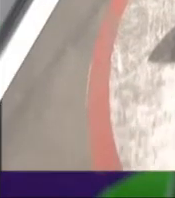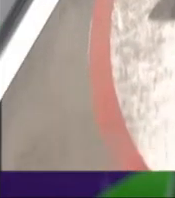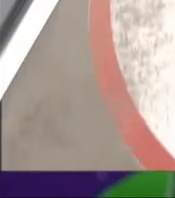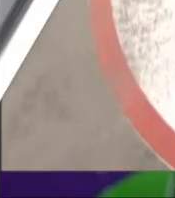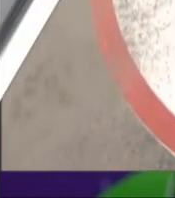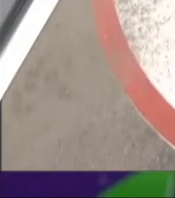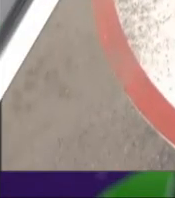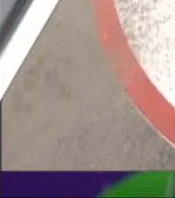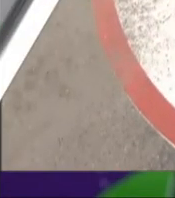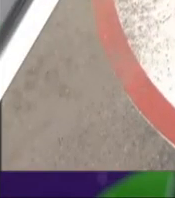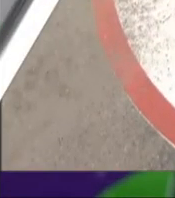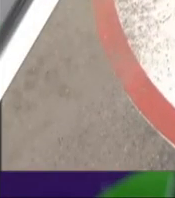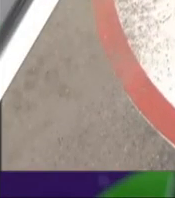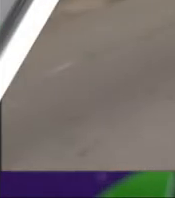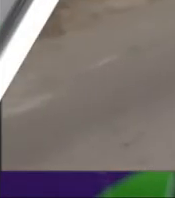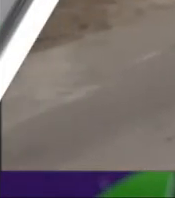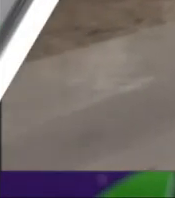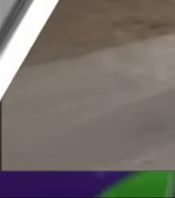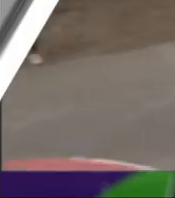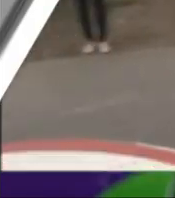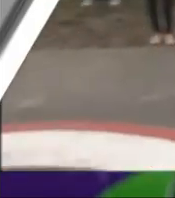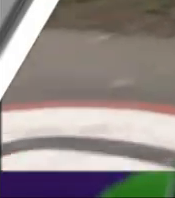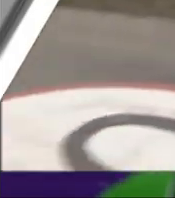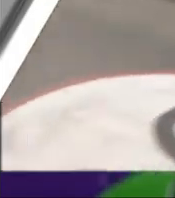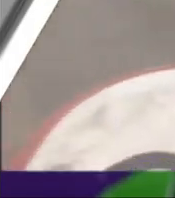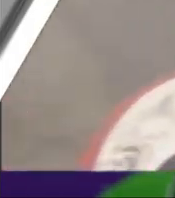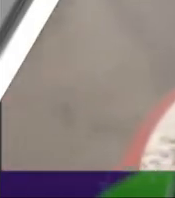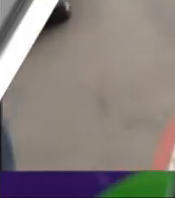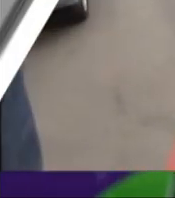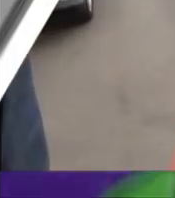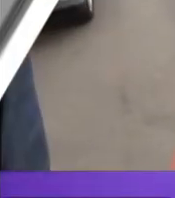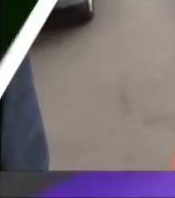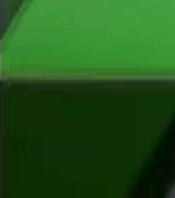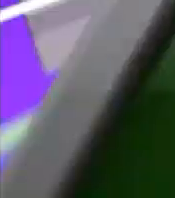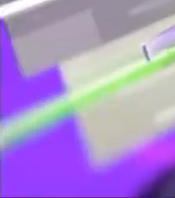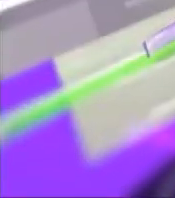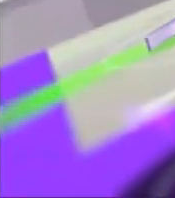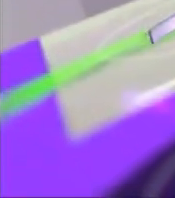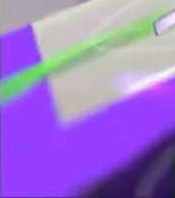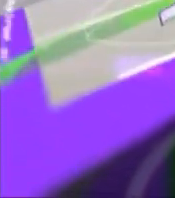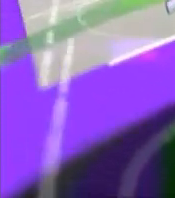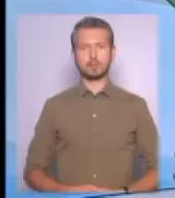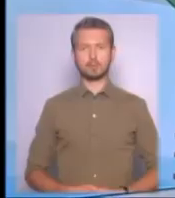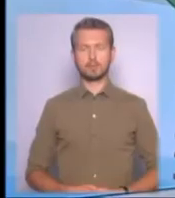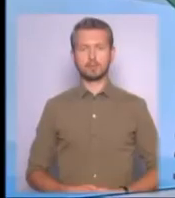По Києву своїм ходом столиця отримає 600-кілометрову мережу велосипедних доріжок.